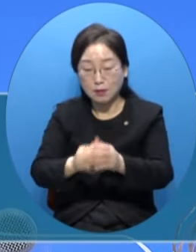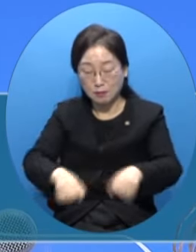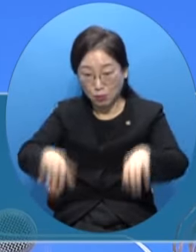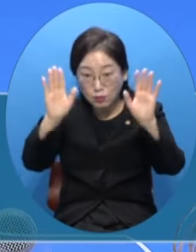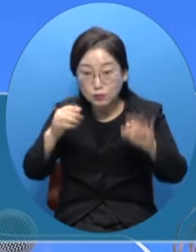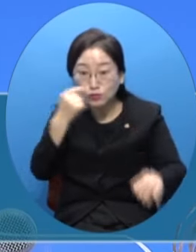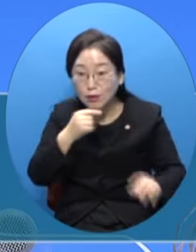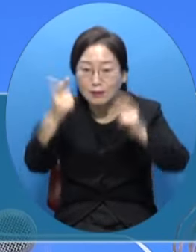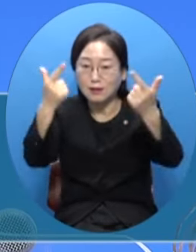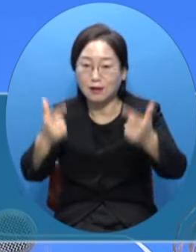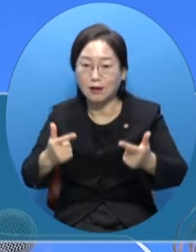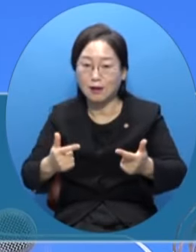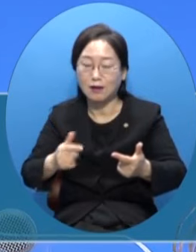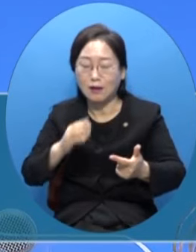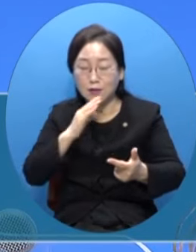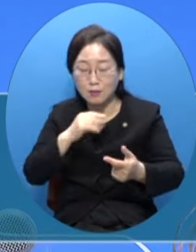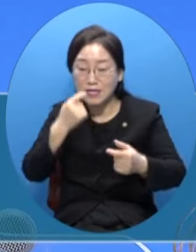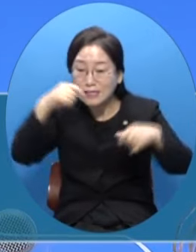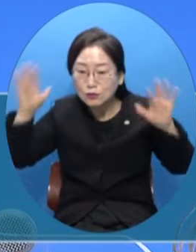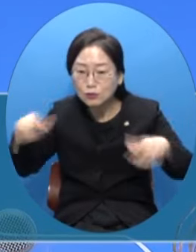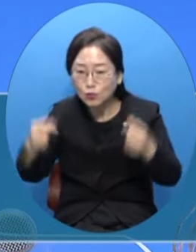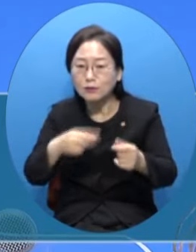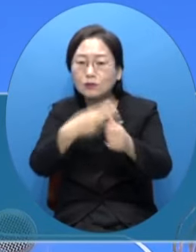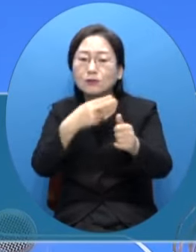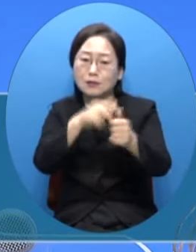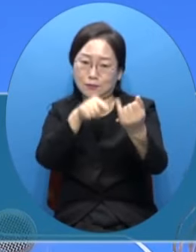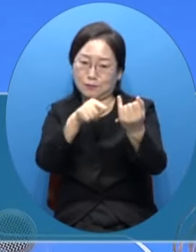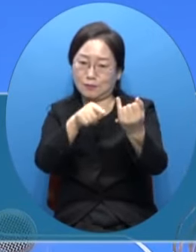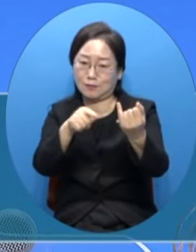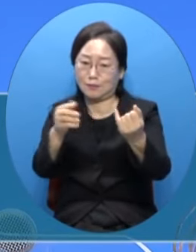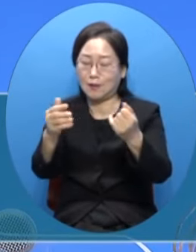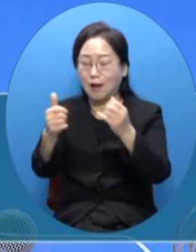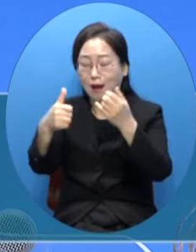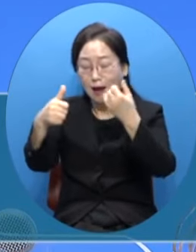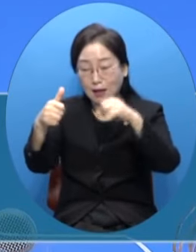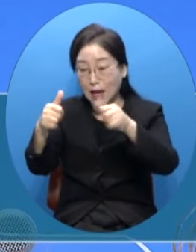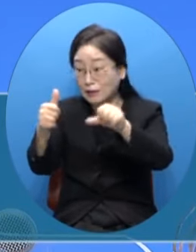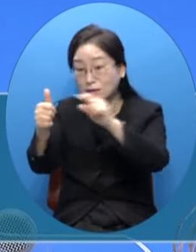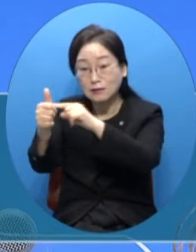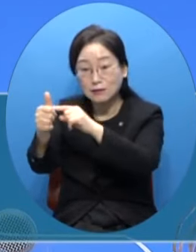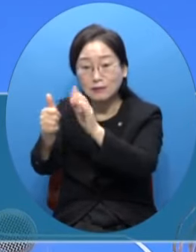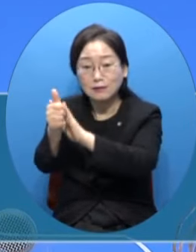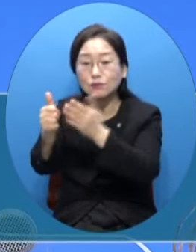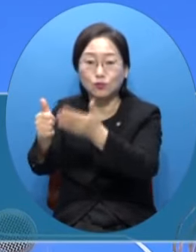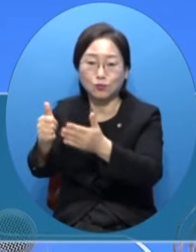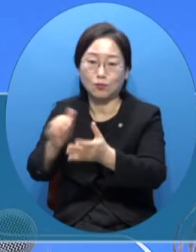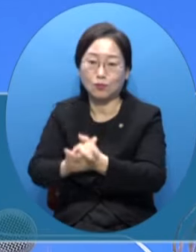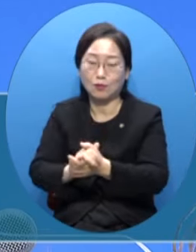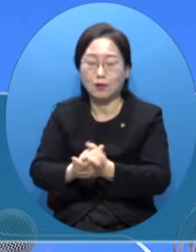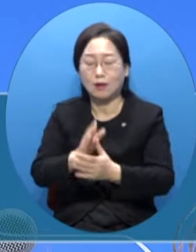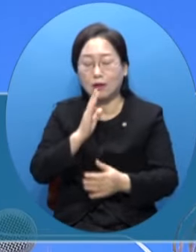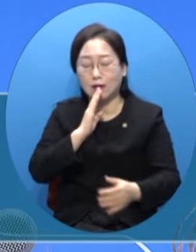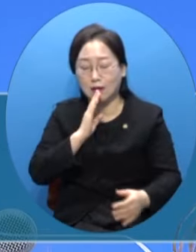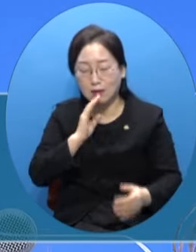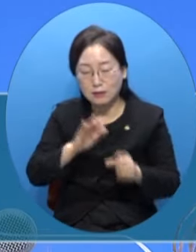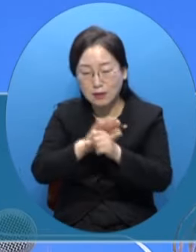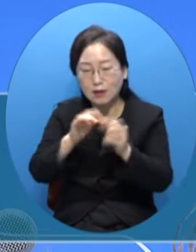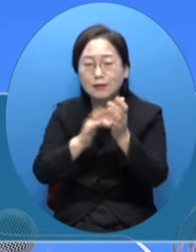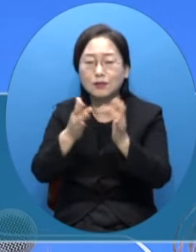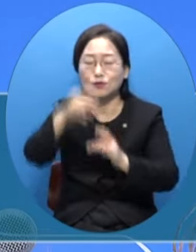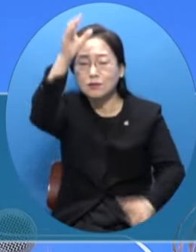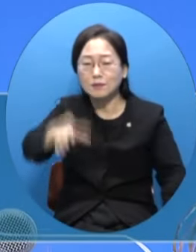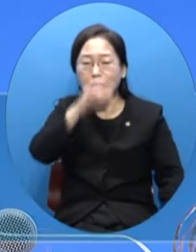보내주셔서 자기 아이를 돌보게 했습니다. 그때 그는 하나님의 은혜를 처음 했습니다. 사랑하는 독자 예수님을 십자가에 못 박아 죽이시면서